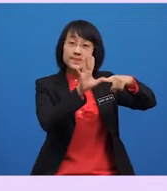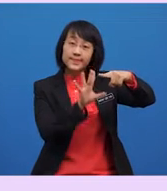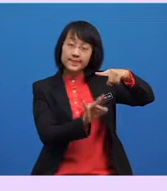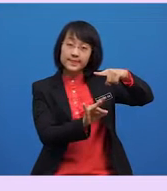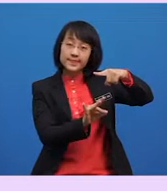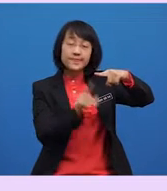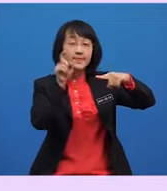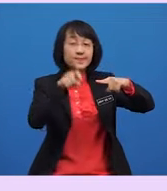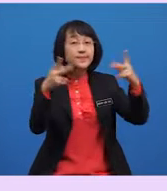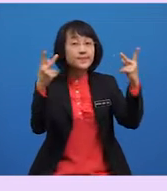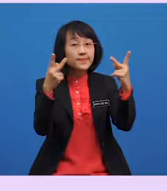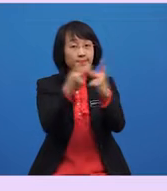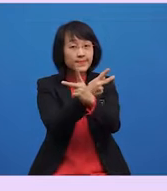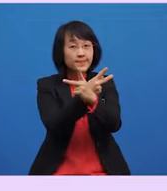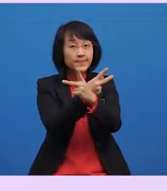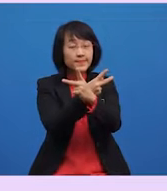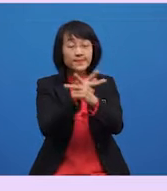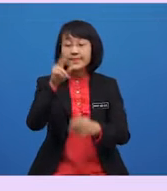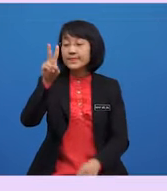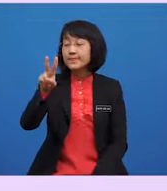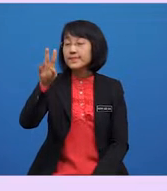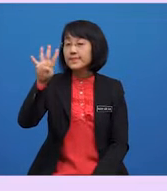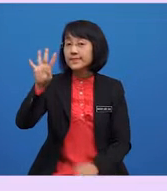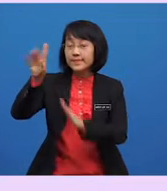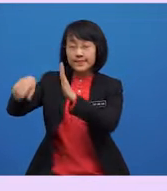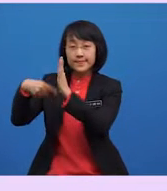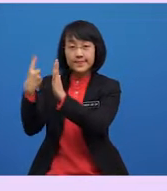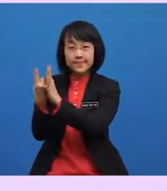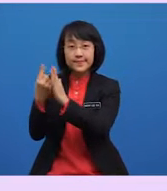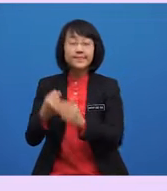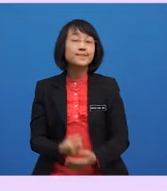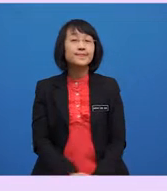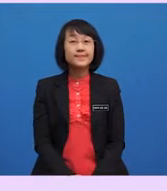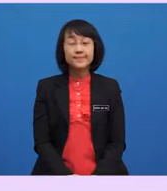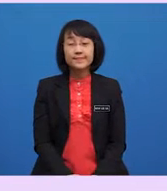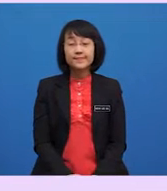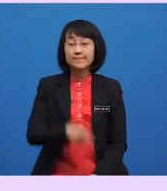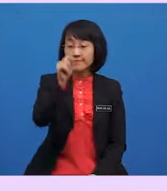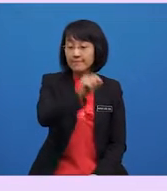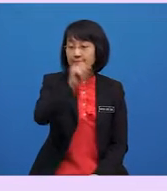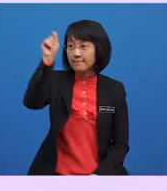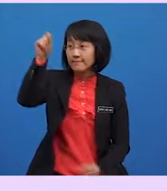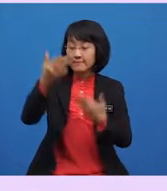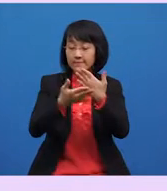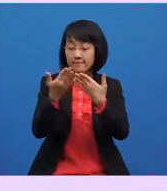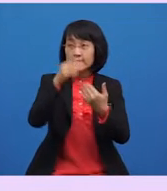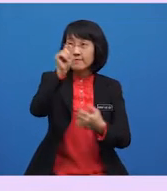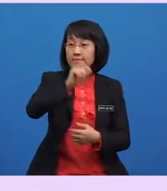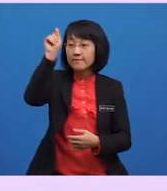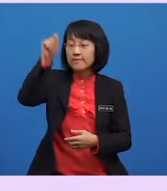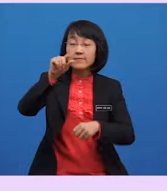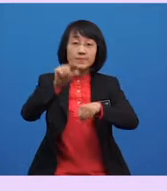perlu didarabkan dengan 24 jam. Permudahkan dengan menggunakan